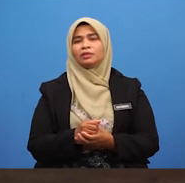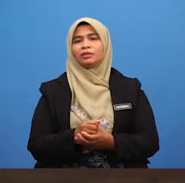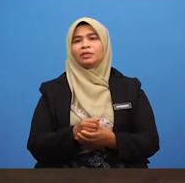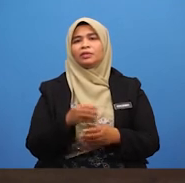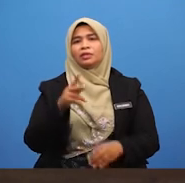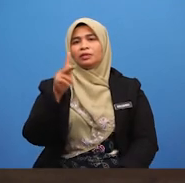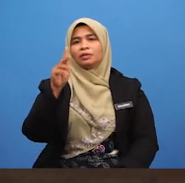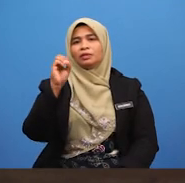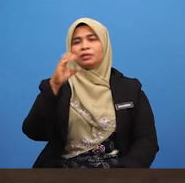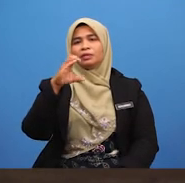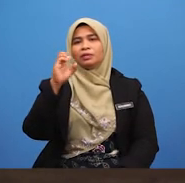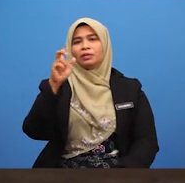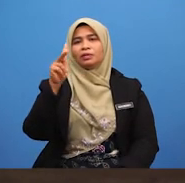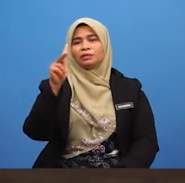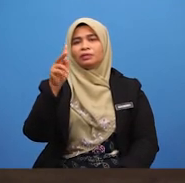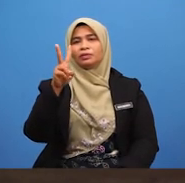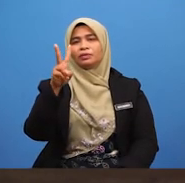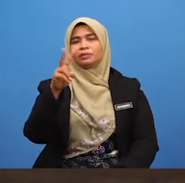kocek 2 keping,